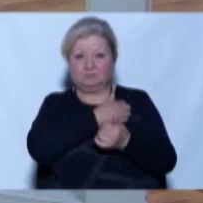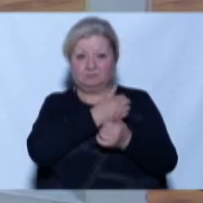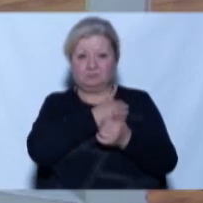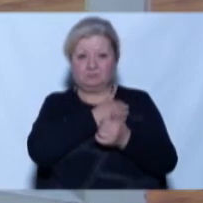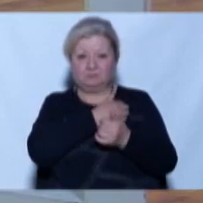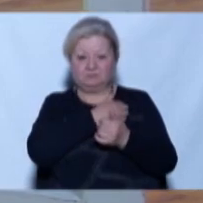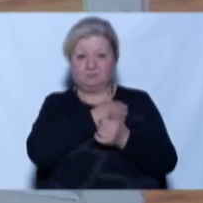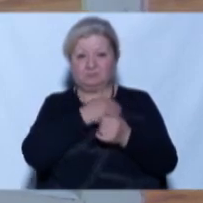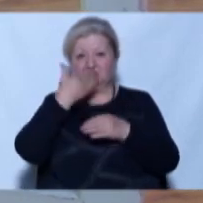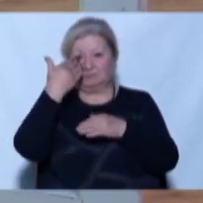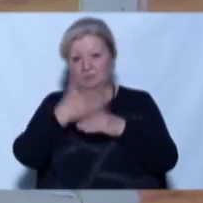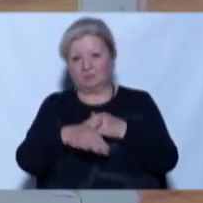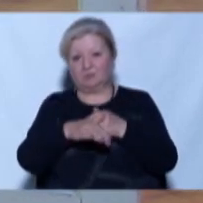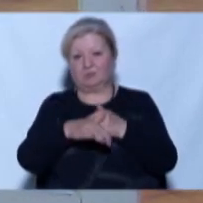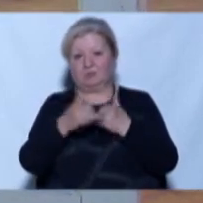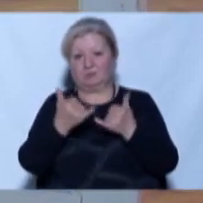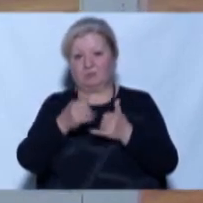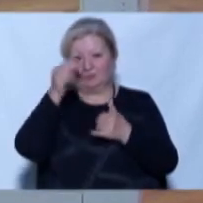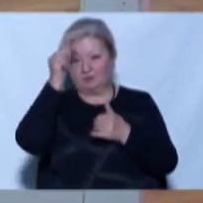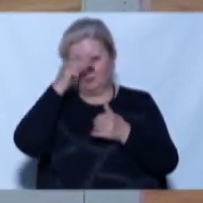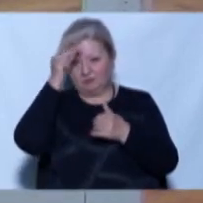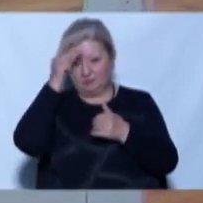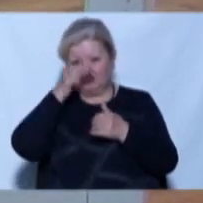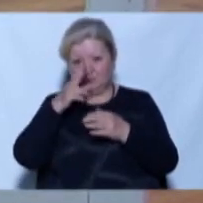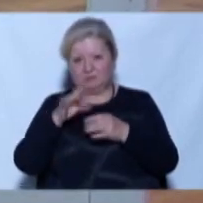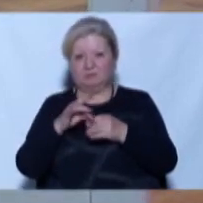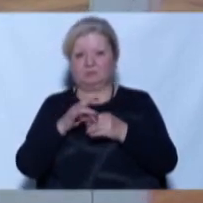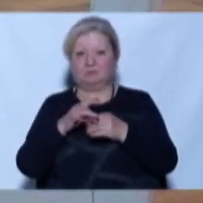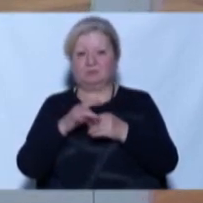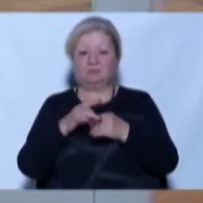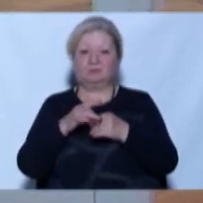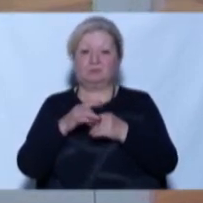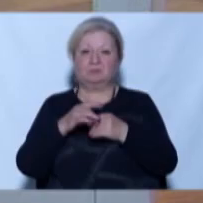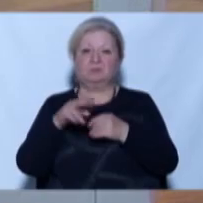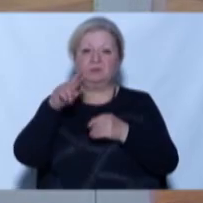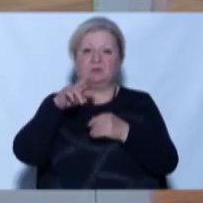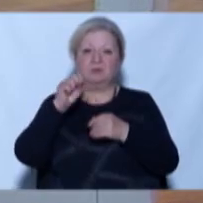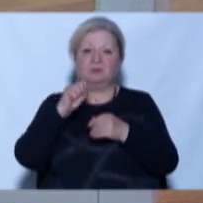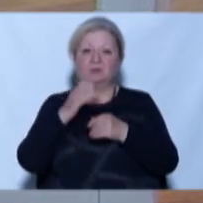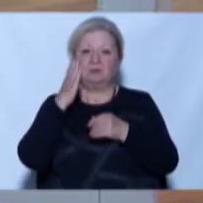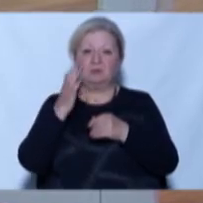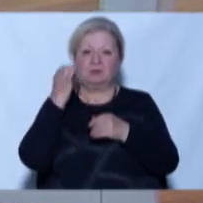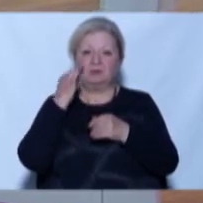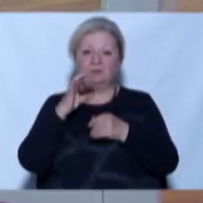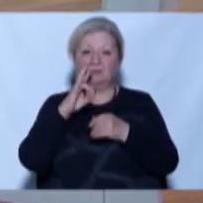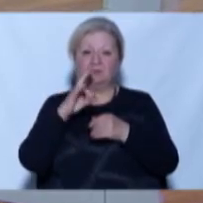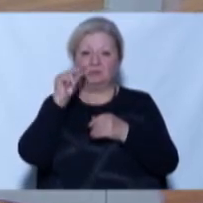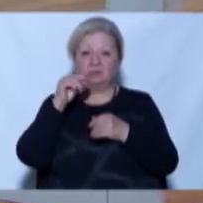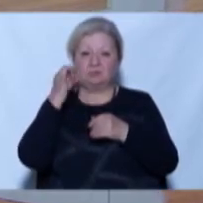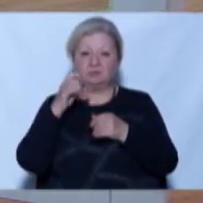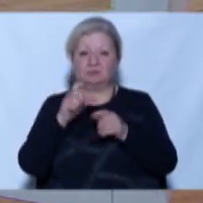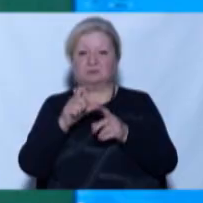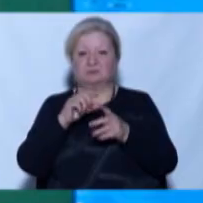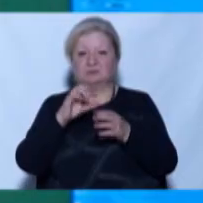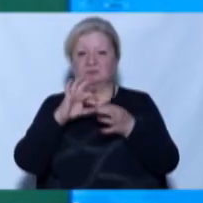ეხლა კი მე მინდა დღევანდელი გაკვეთილი დავამთავრო. ლეონარდო და ვინჩის, იტალიელი მხატვრის, მოქანდაკის, მეცნიერის,